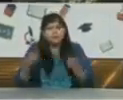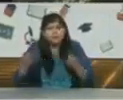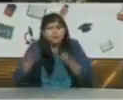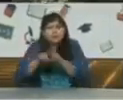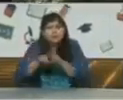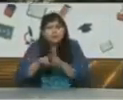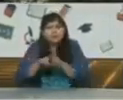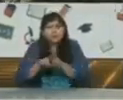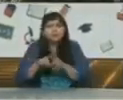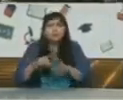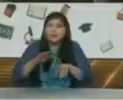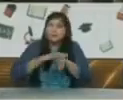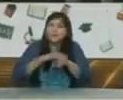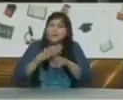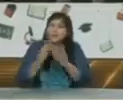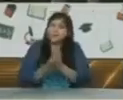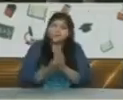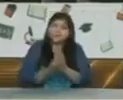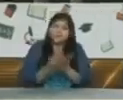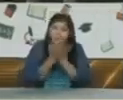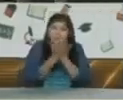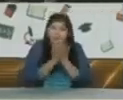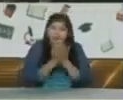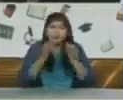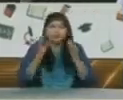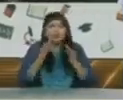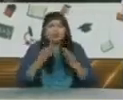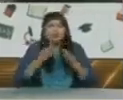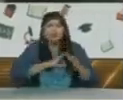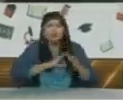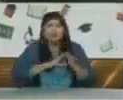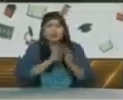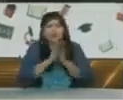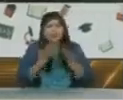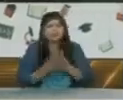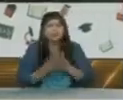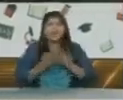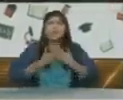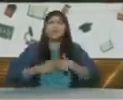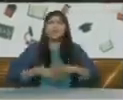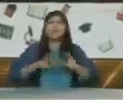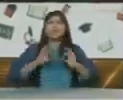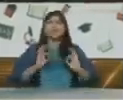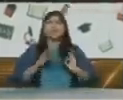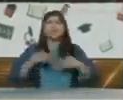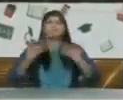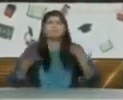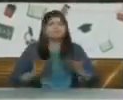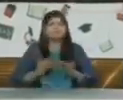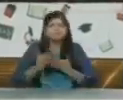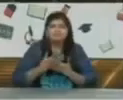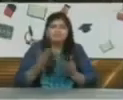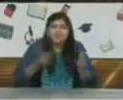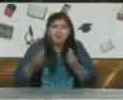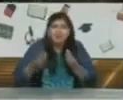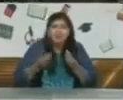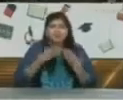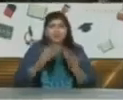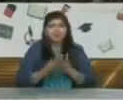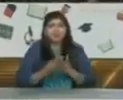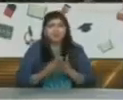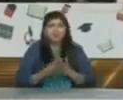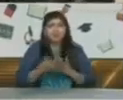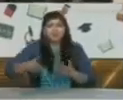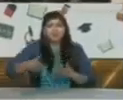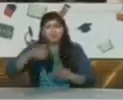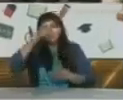उनके साथ आप बहुत कंफर्ट हो जाते हैं, बहुत कंफर्टेबल लगता है, सहज हो जाते हैं। लेकिन